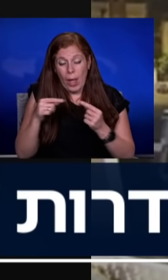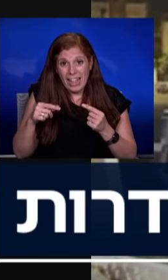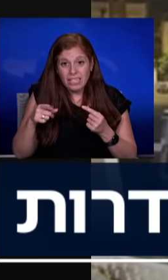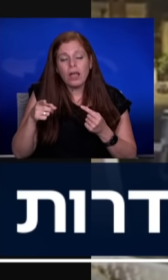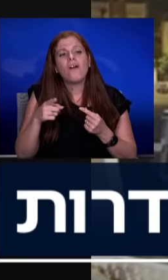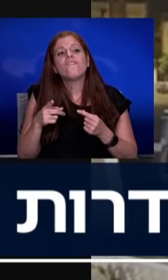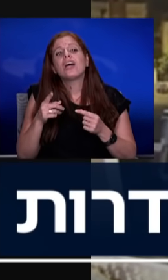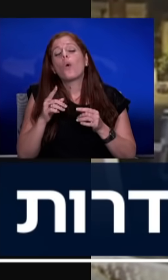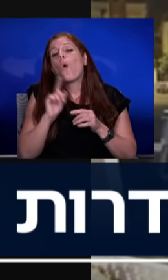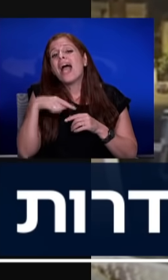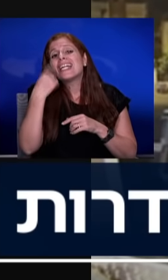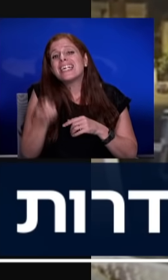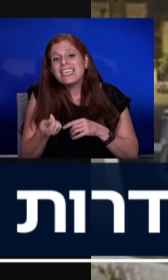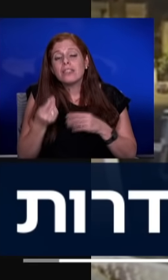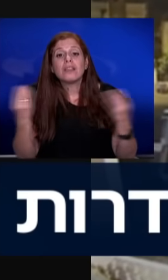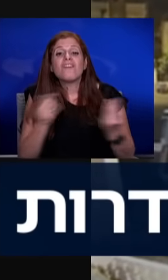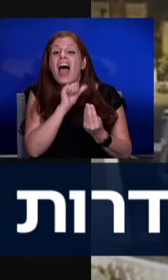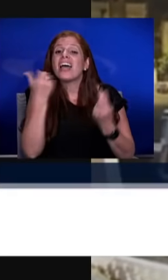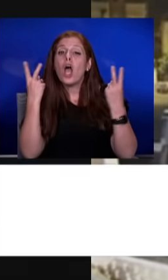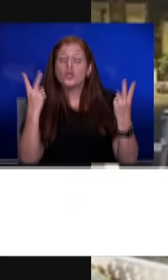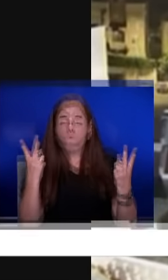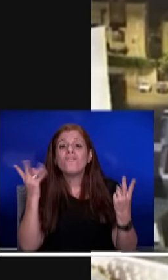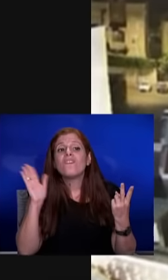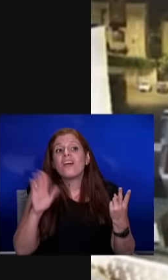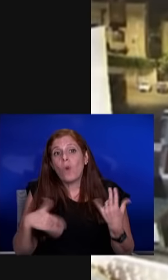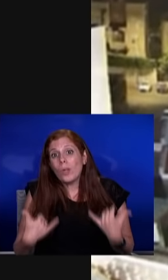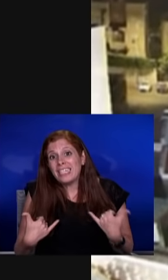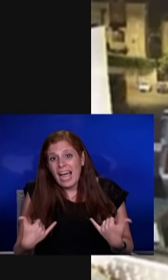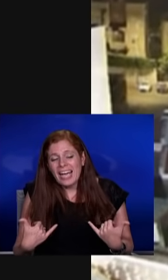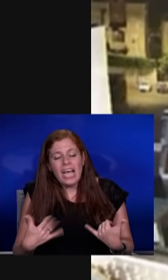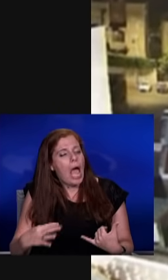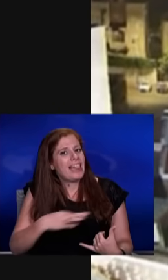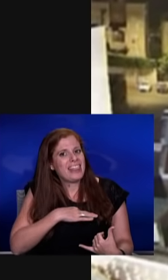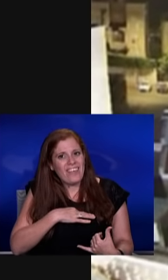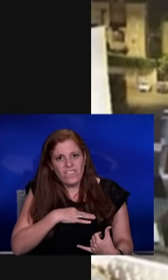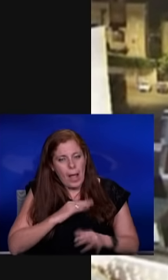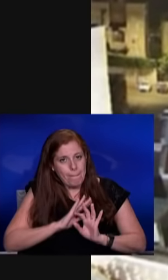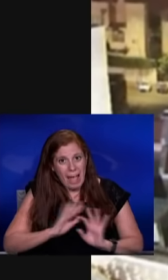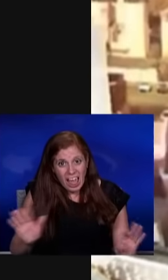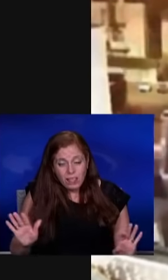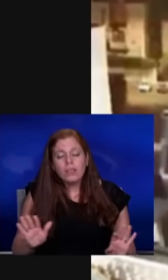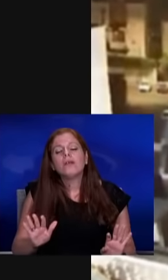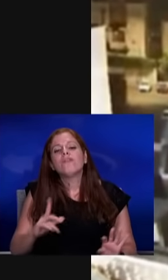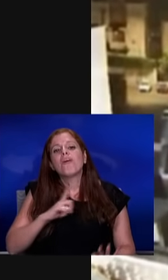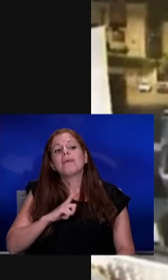ואנחנו רק נגיד את הדבר החשוב ביותר, לפחות כרגע אין נפגעים באירוע, ובצהל רואים את